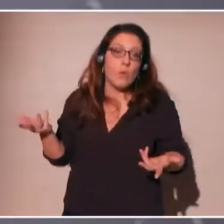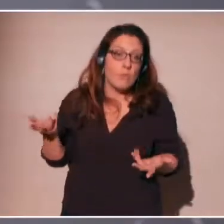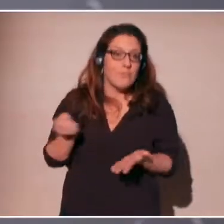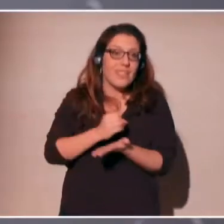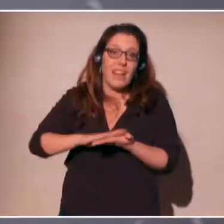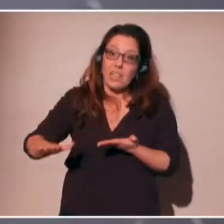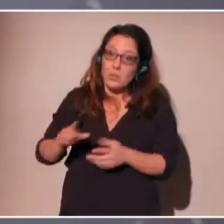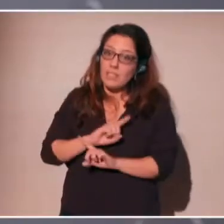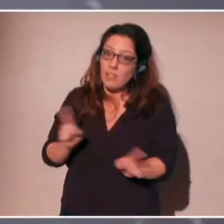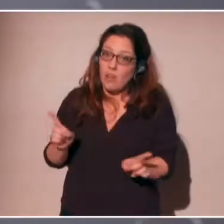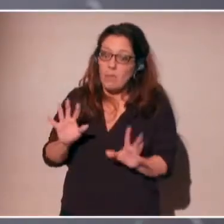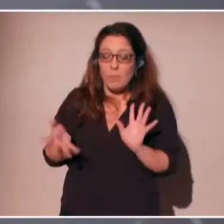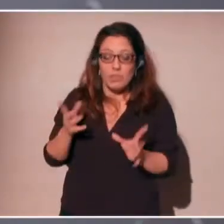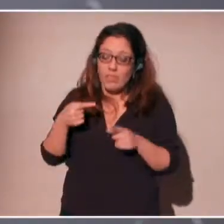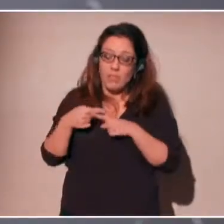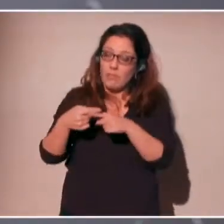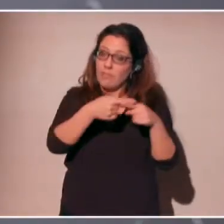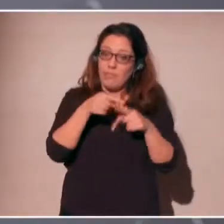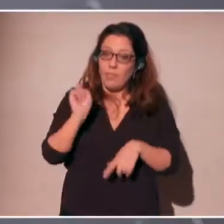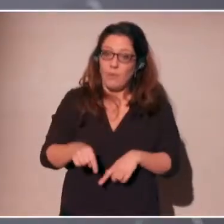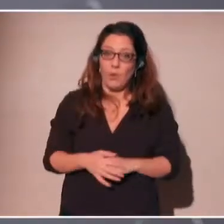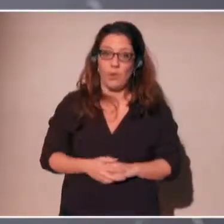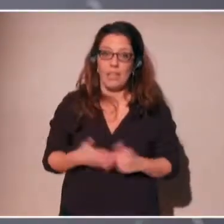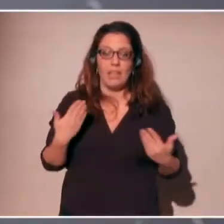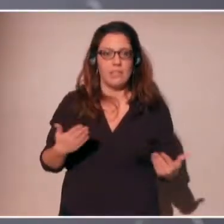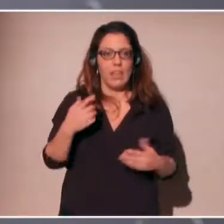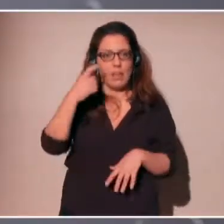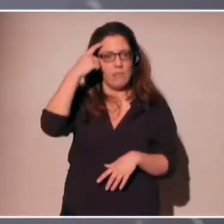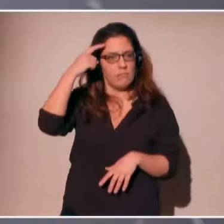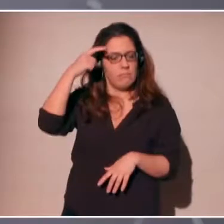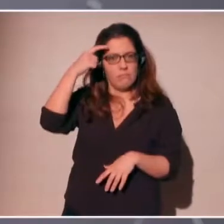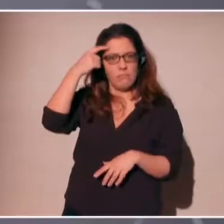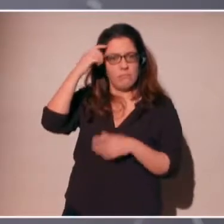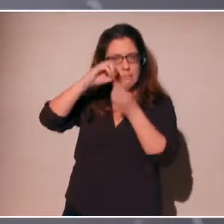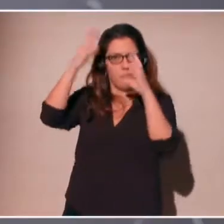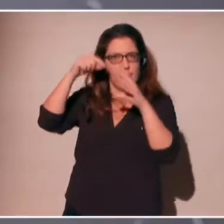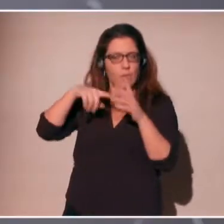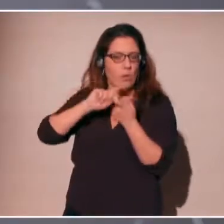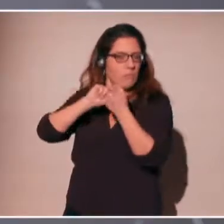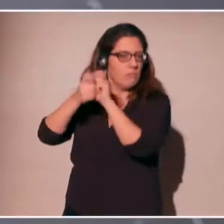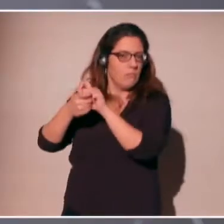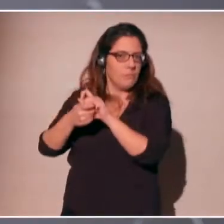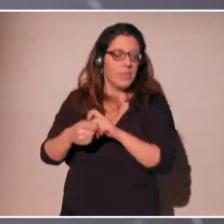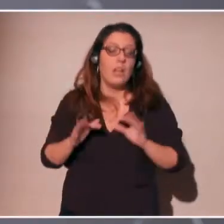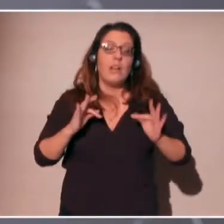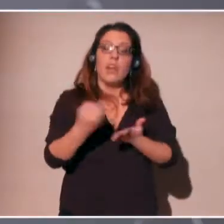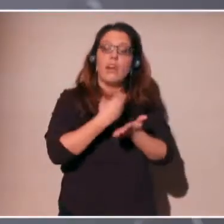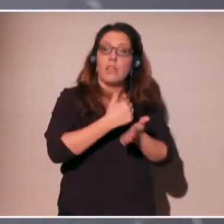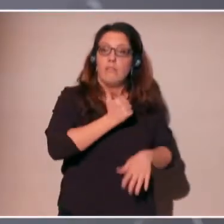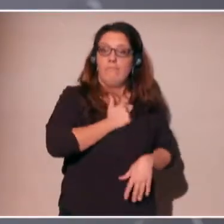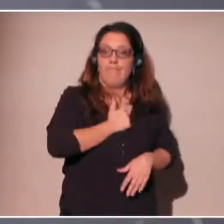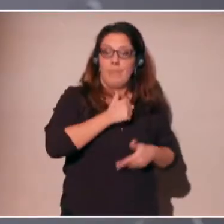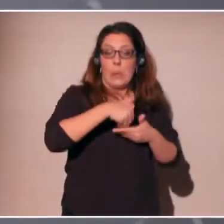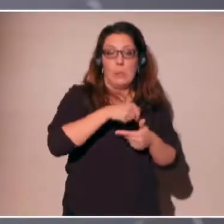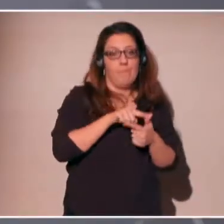vous serez peut-être obligé de les partager. Et ça, c'est un changement philosophique complet. Mais maintenant, sur les données personnelles, il y a deux choses. Il y a le droit, et puis il y aura